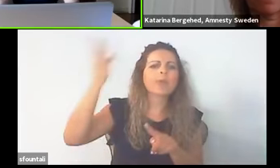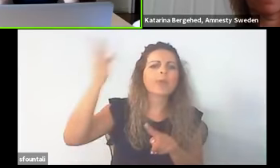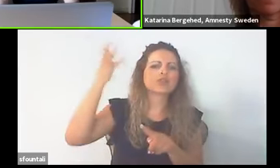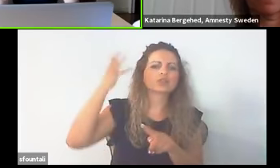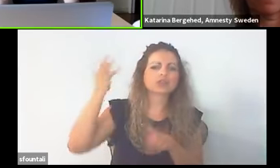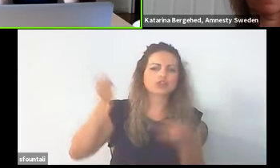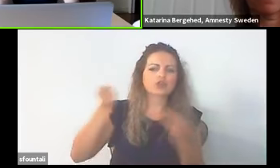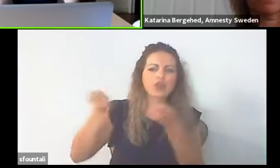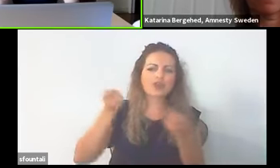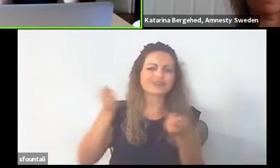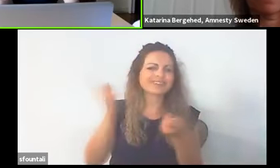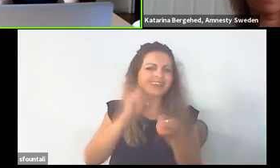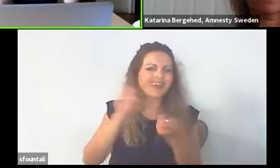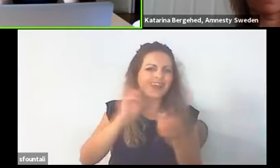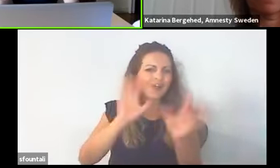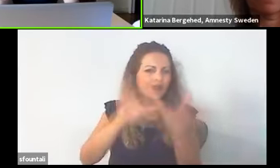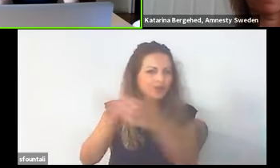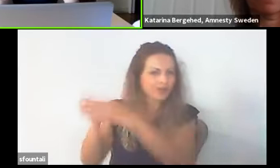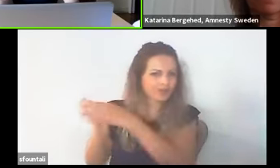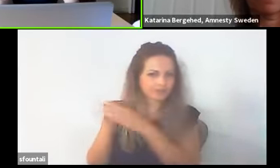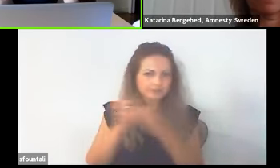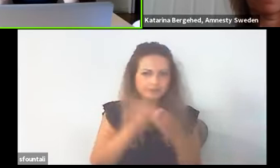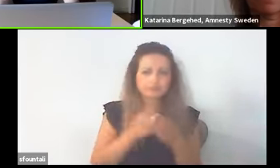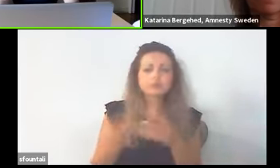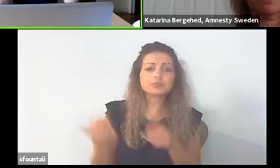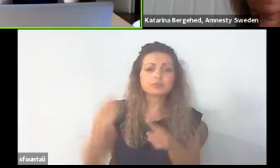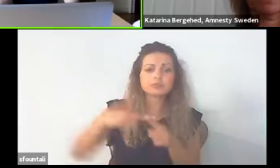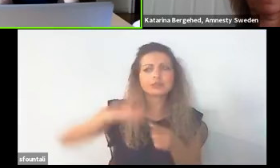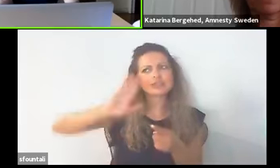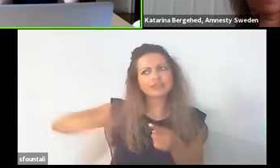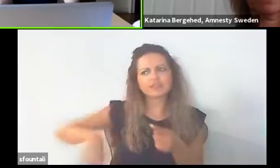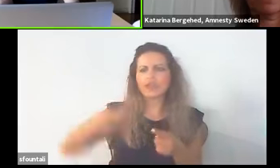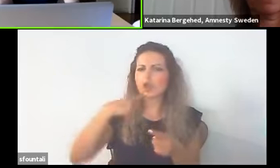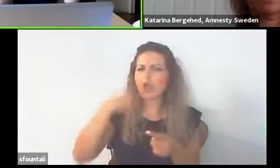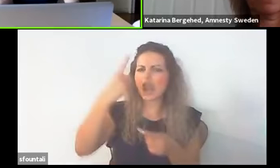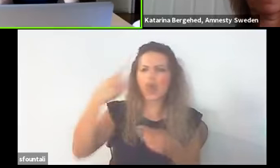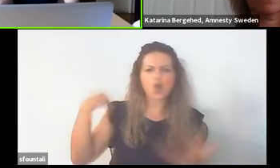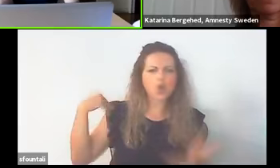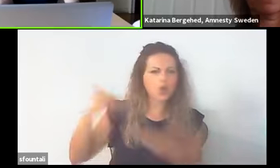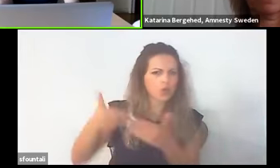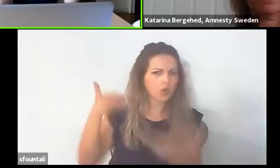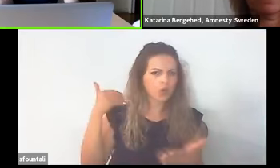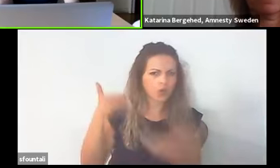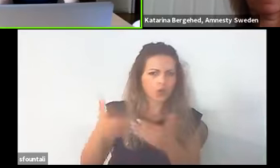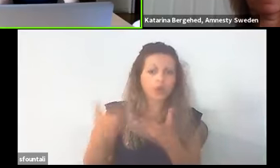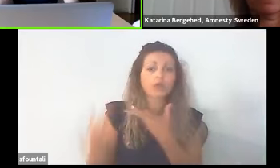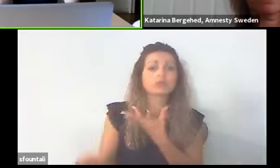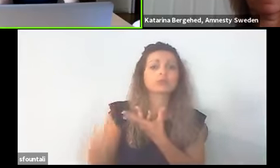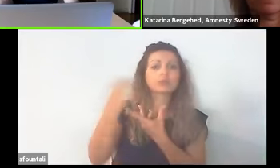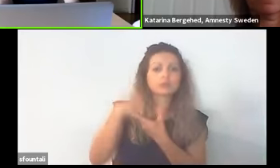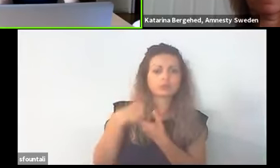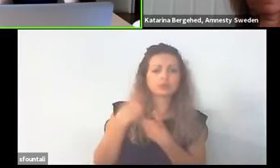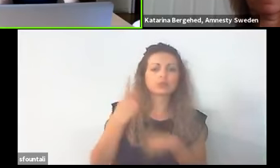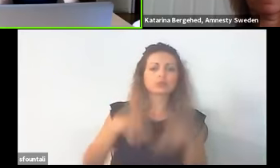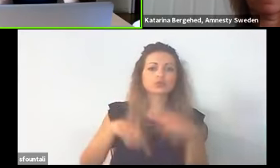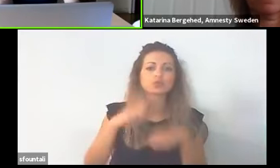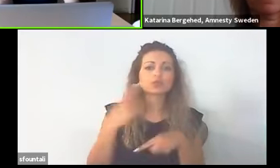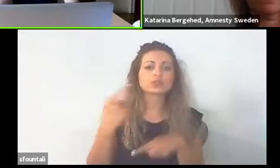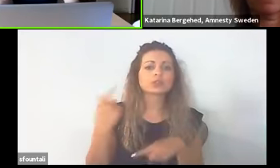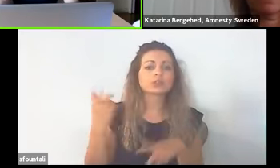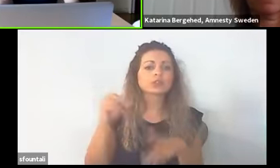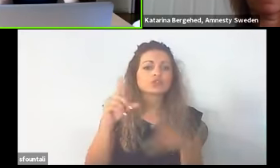και πιο πρόσφατα και ιδιαίτερα τον τελευταίο χρόνο ακολουθήθηκε ακόμα από ένα πάρα πολύ ζωντανό